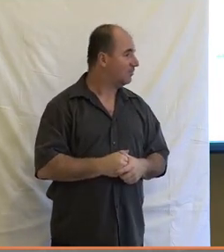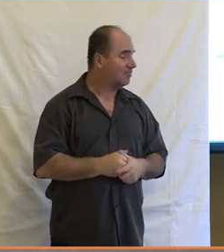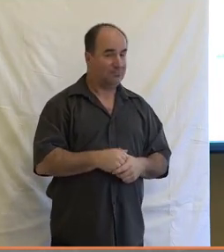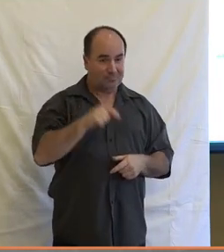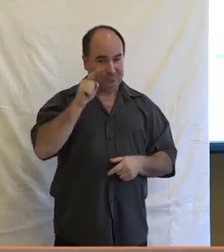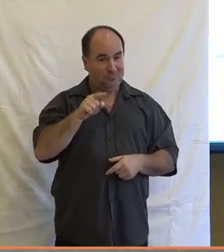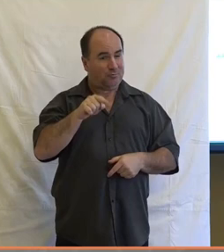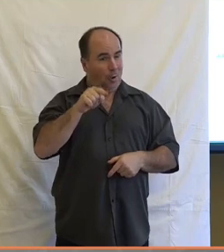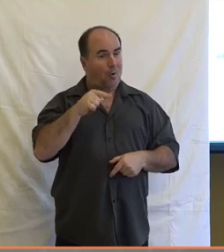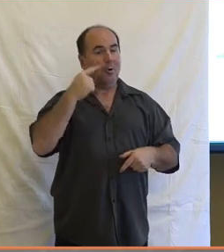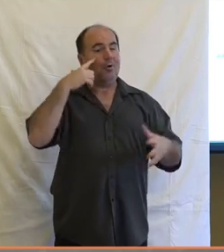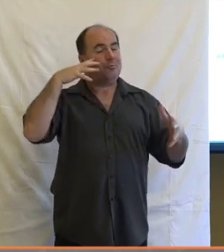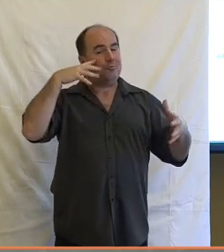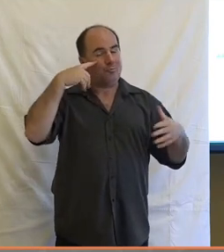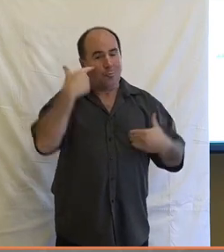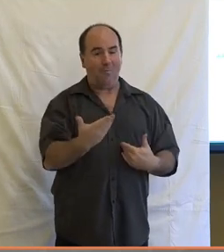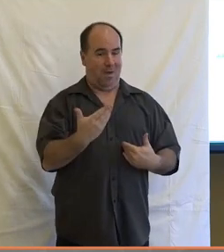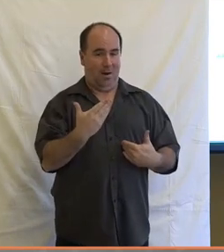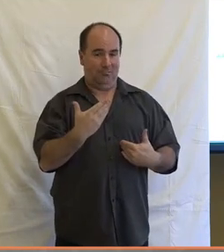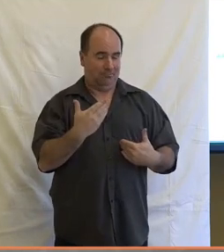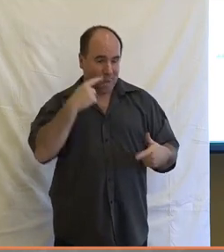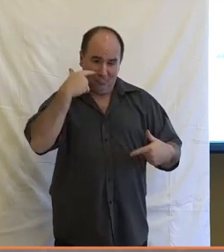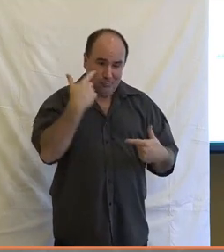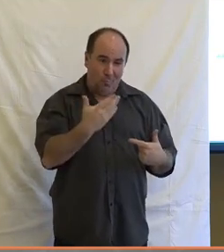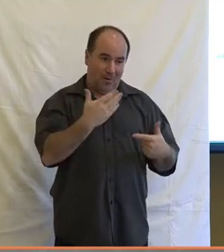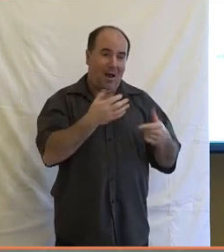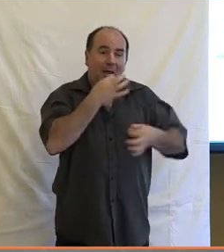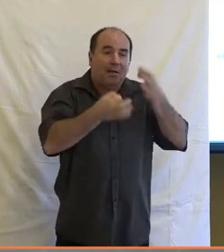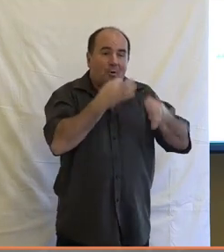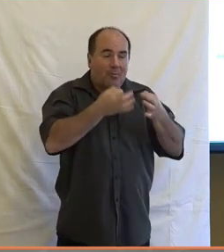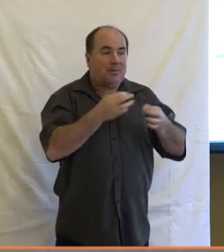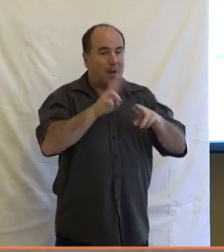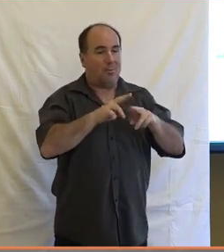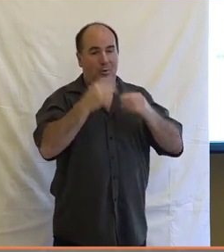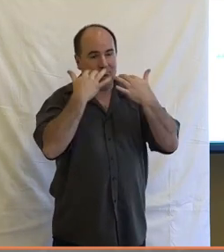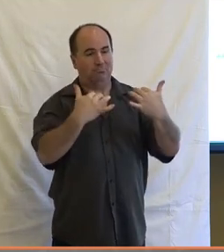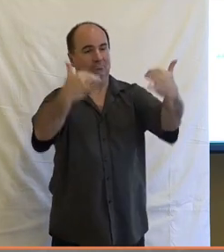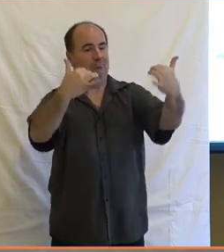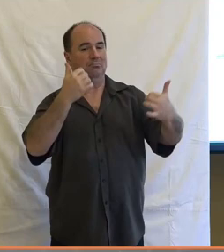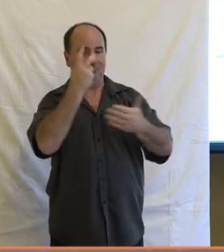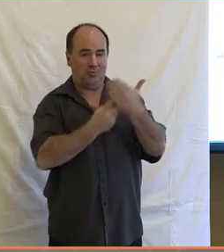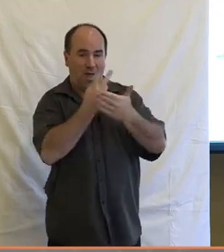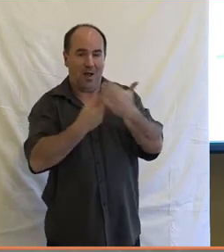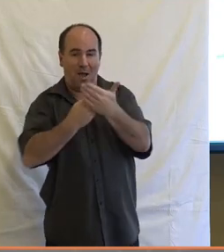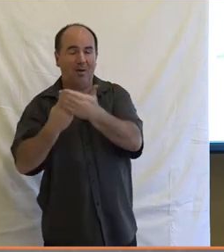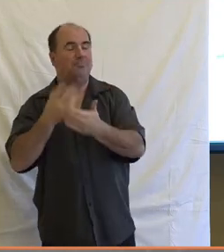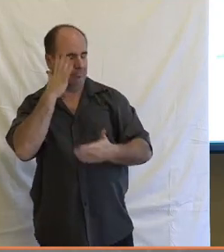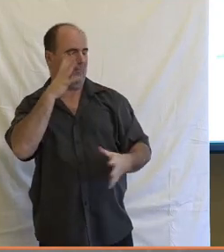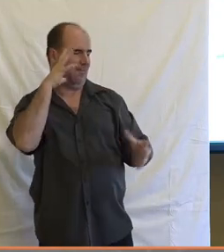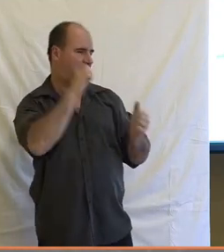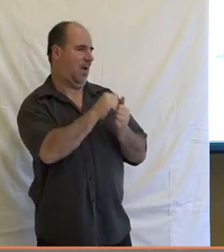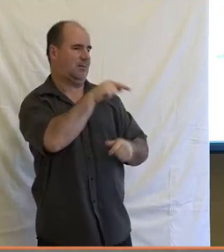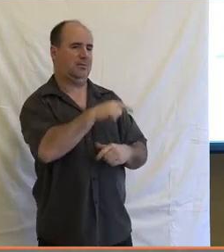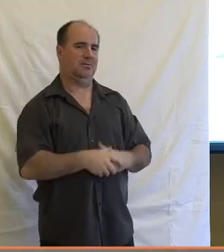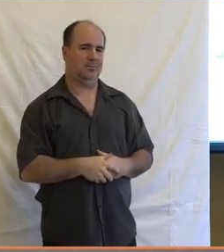důvěryhodnost informace, ze které já čerpám vlastně z toho zdroje, tak podobně si ověřit tu informaci. Někdo, já jsem slyšel, že teda ale tohleto